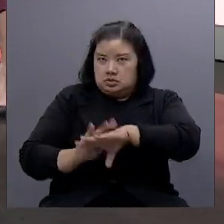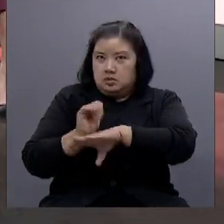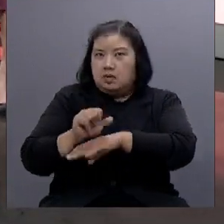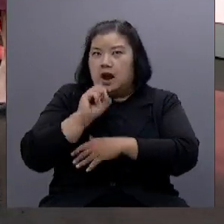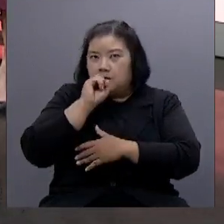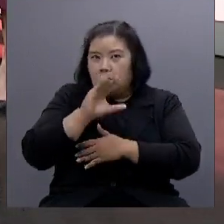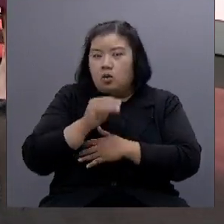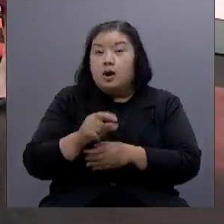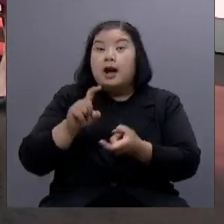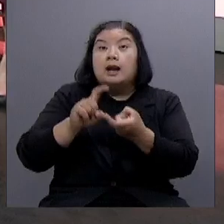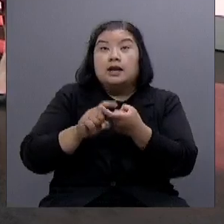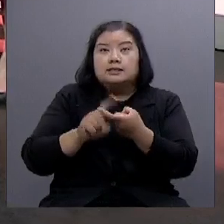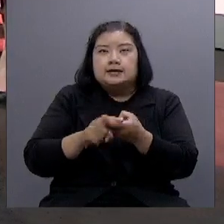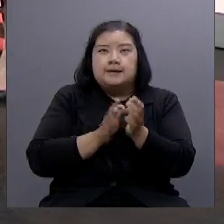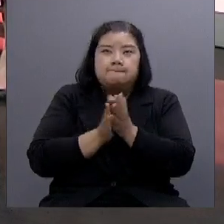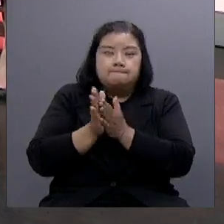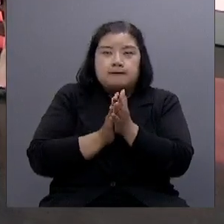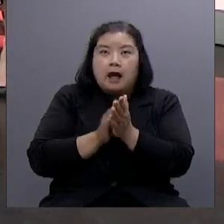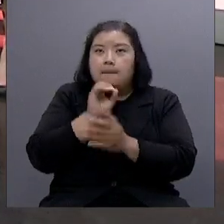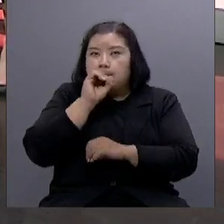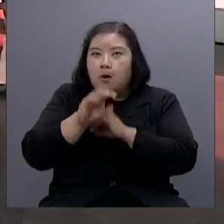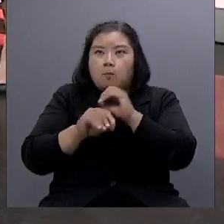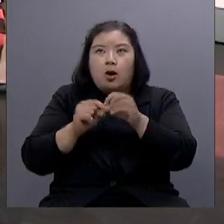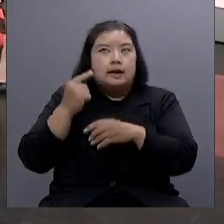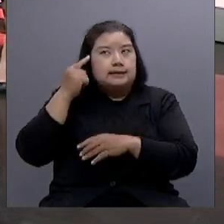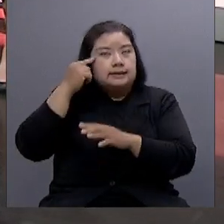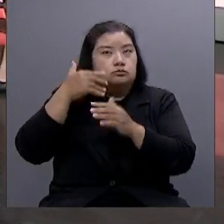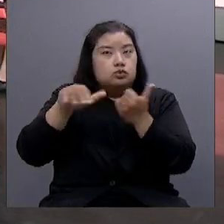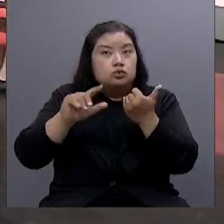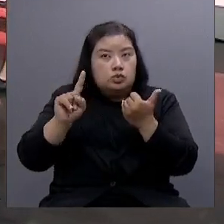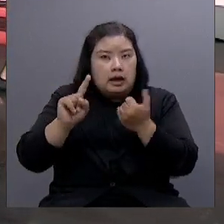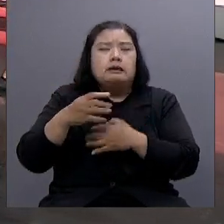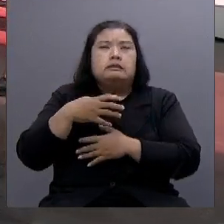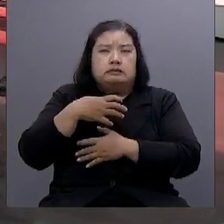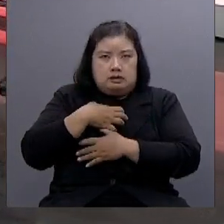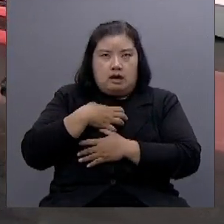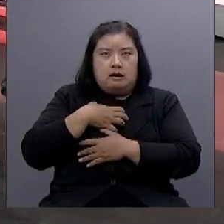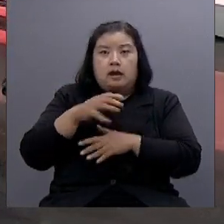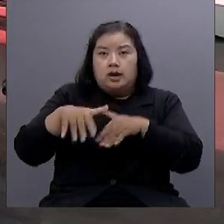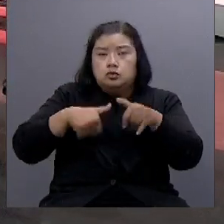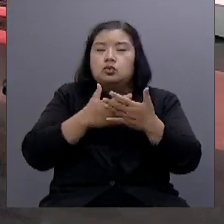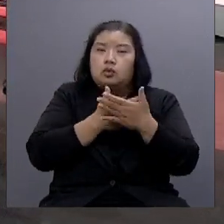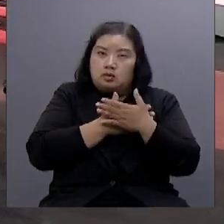สเซียพยายามทำแบบนี้เนี่ยเพราะว่าต้องการดึงคะแนนจากประชาชน